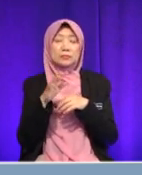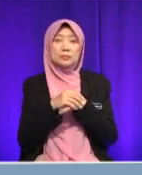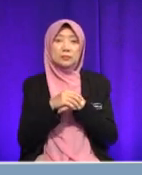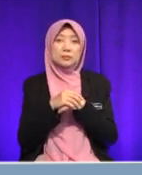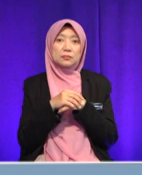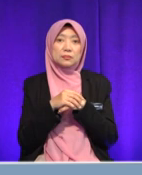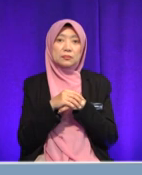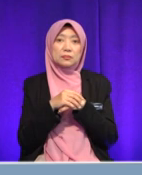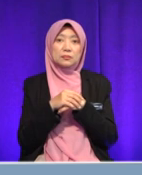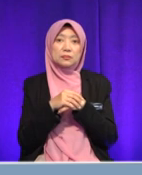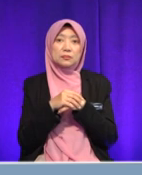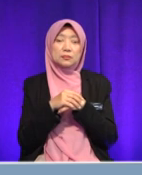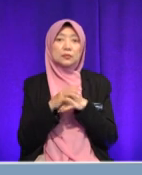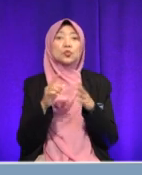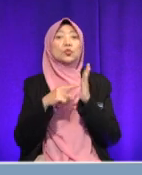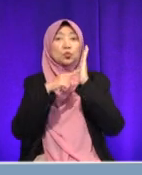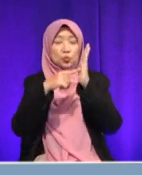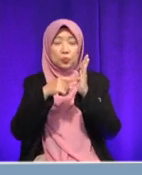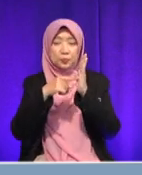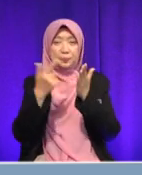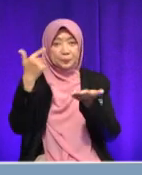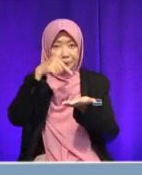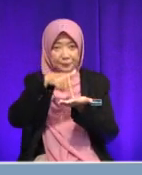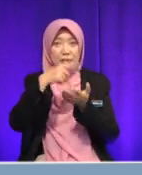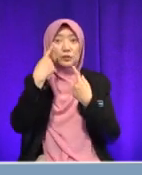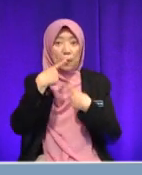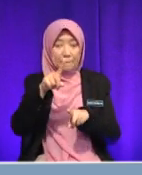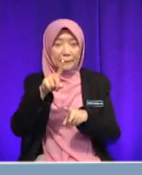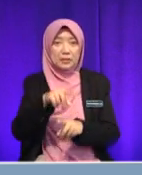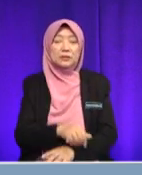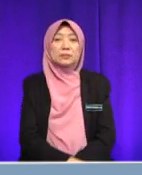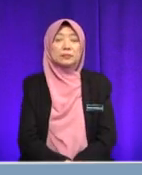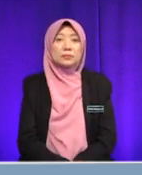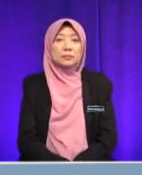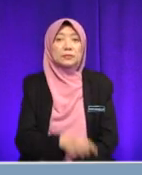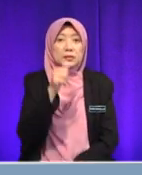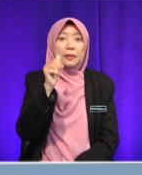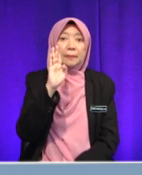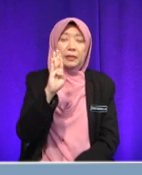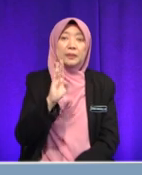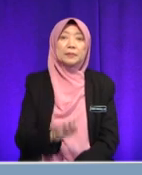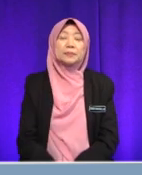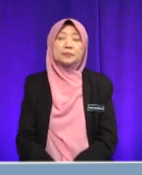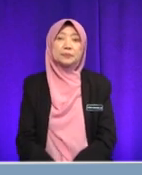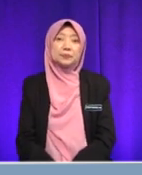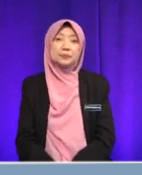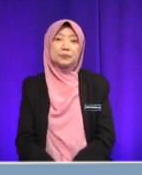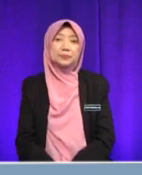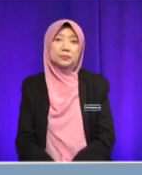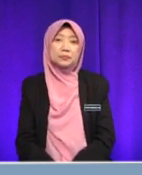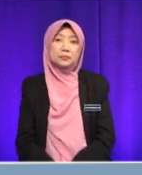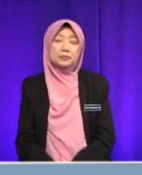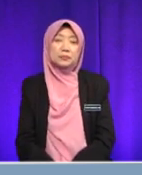Okey. Okey, Livanish boleh tunjuk sekali lagi tak? Lagi jawapannya. Tunjuk sekali lagi jawapannya. Ke kanan sedikit. Okay, ke kanan sedikit. Ke kanan sedikit,